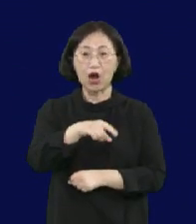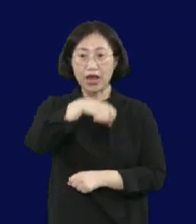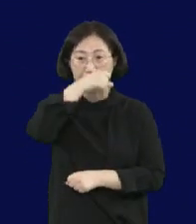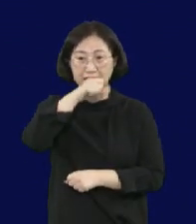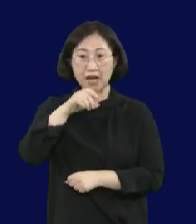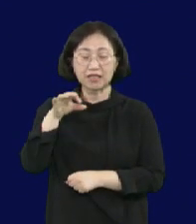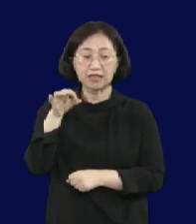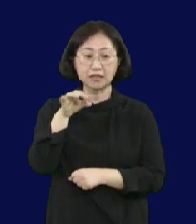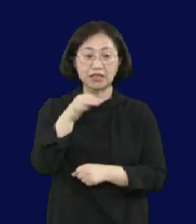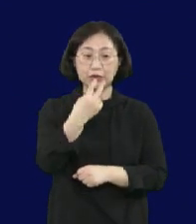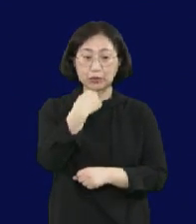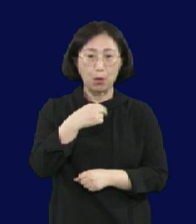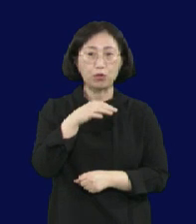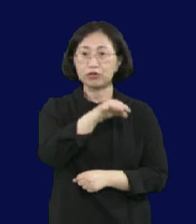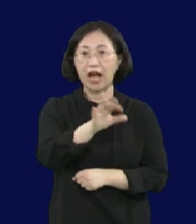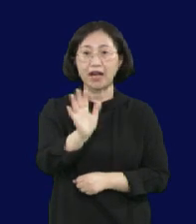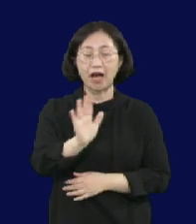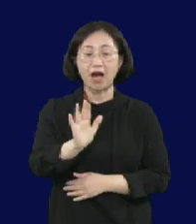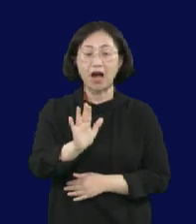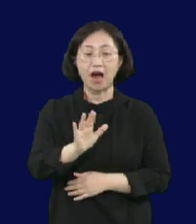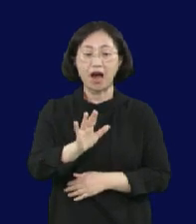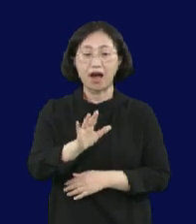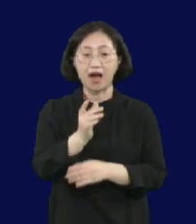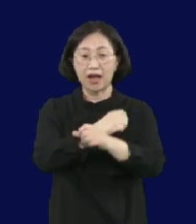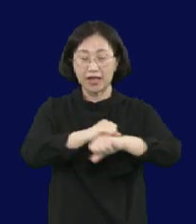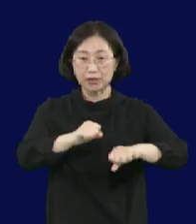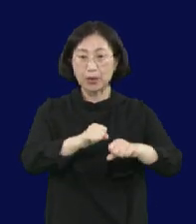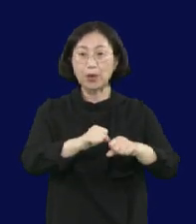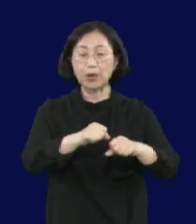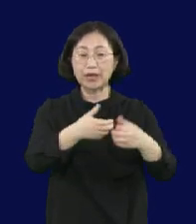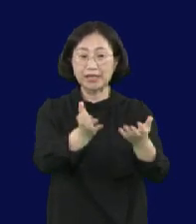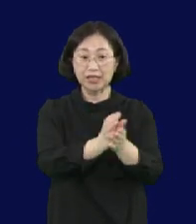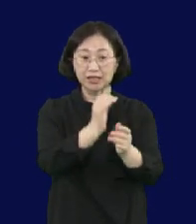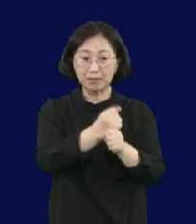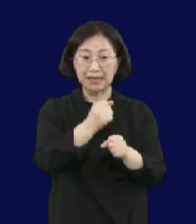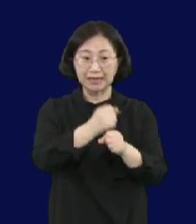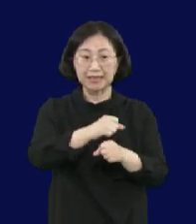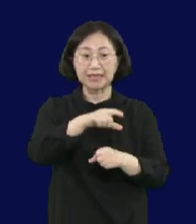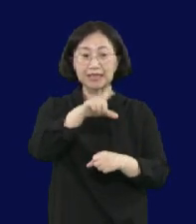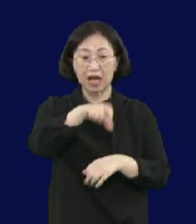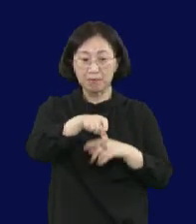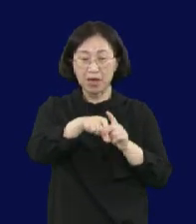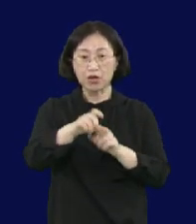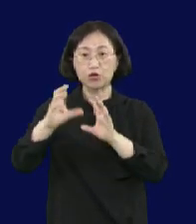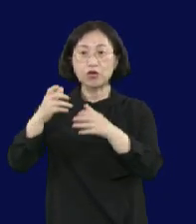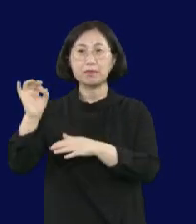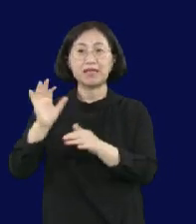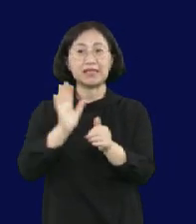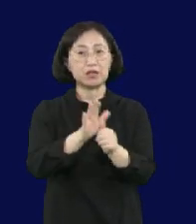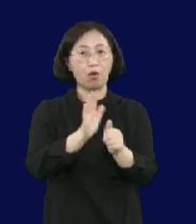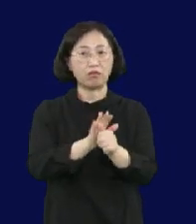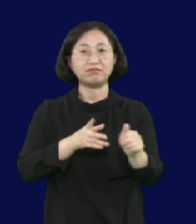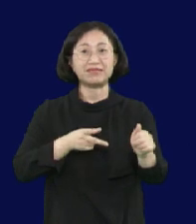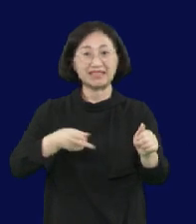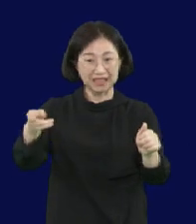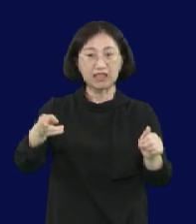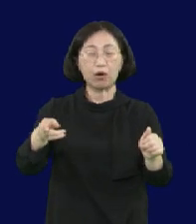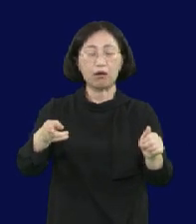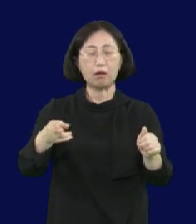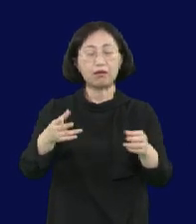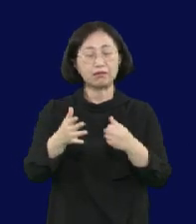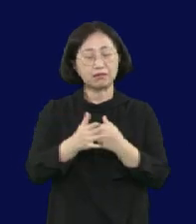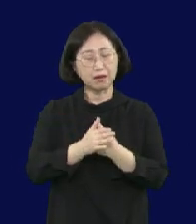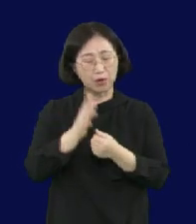막기 위해 도와 광역시의 기초단체에서 발행되는 지역화폐에는 국비 지원을 제외하라는 지침을 내려